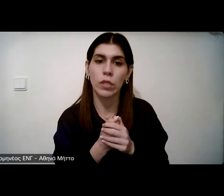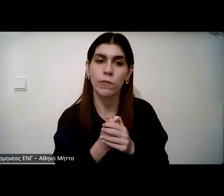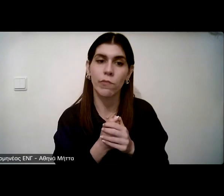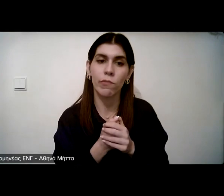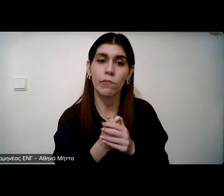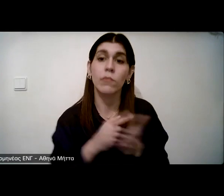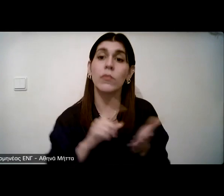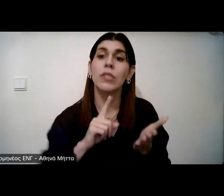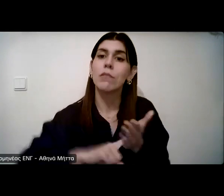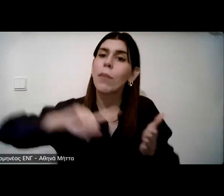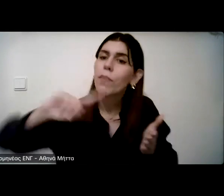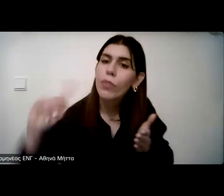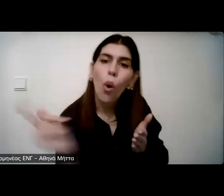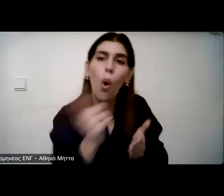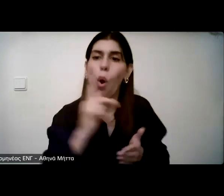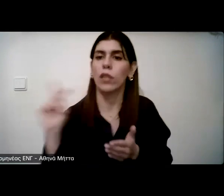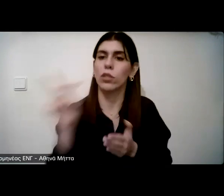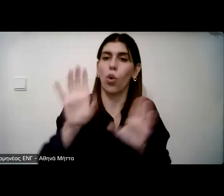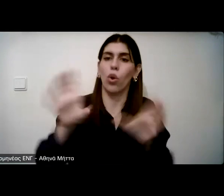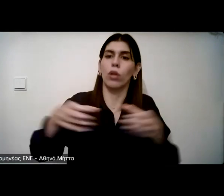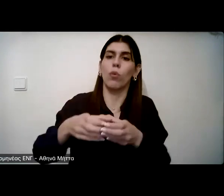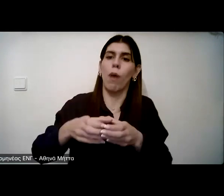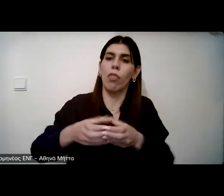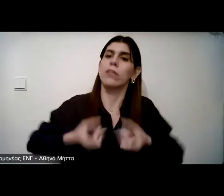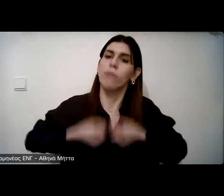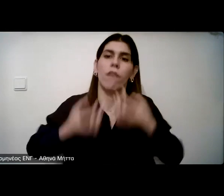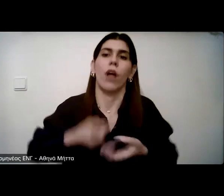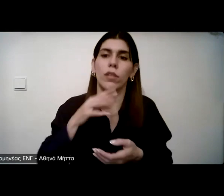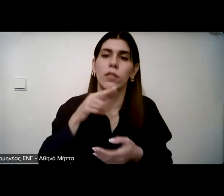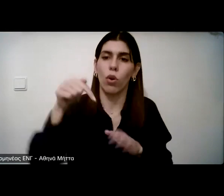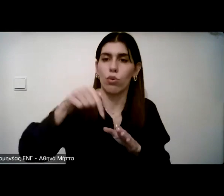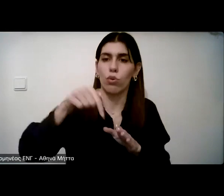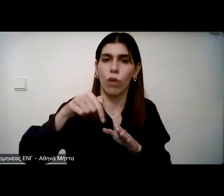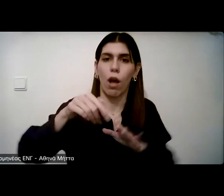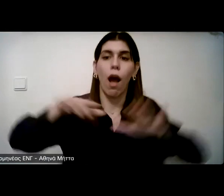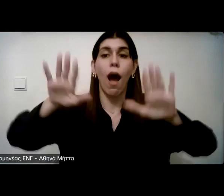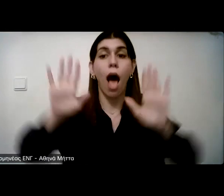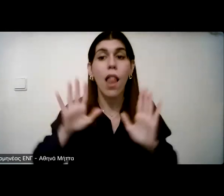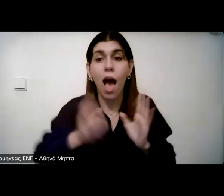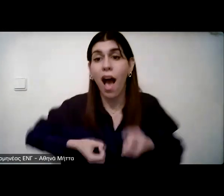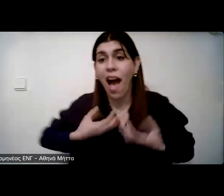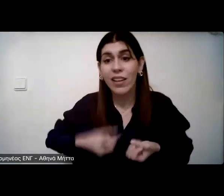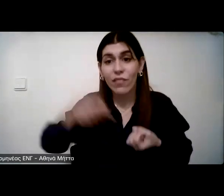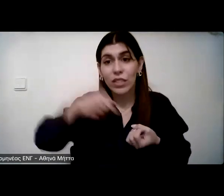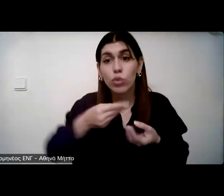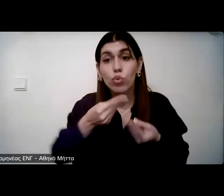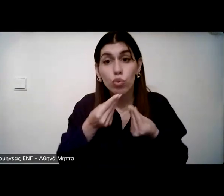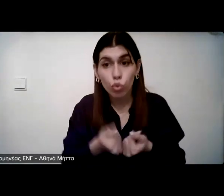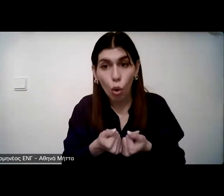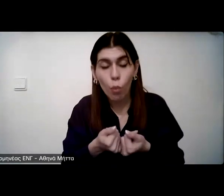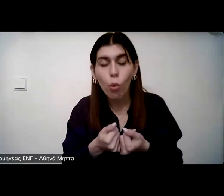οι κοινωνικές κατηγορίες στο λόγο. Αυτή η έκφραση όμως δεν μπορεί να